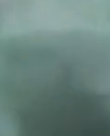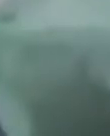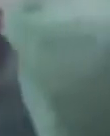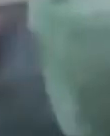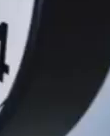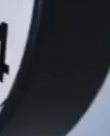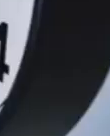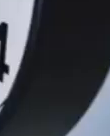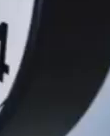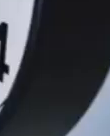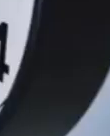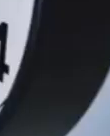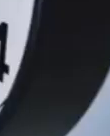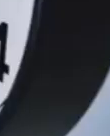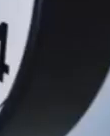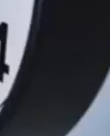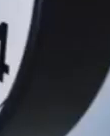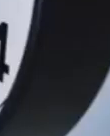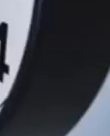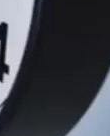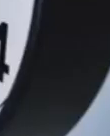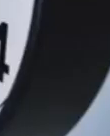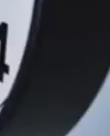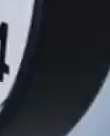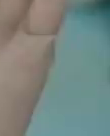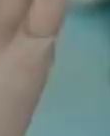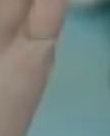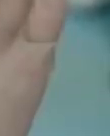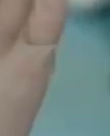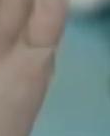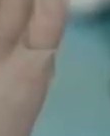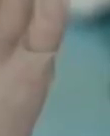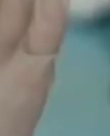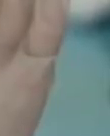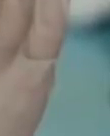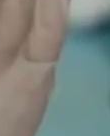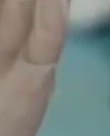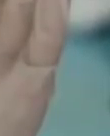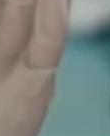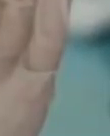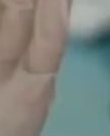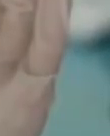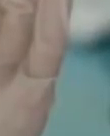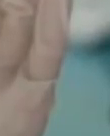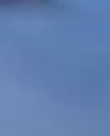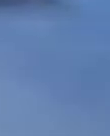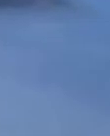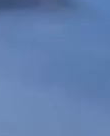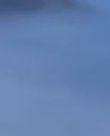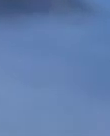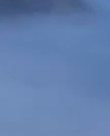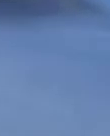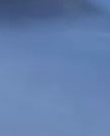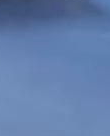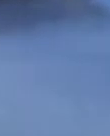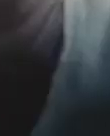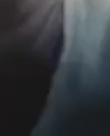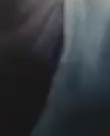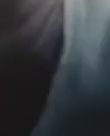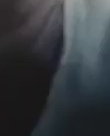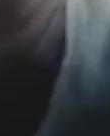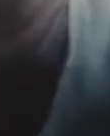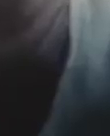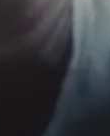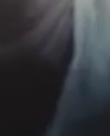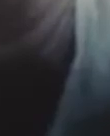luogo di cura e il pronto soccorso tornino alla loro funzione originale servono piu posti letto spazi e risorse per la